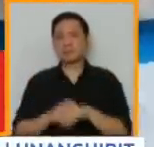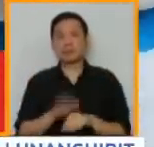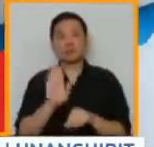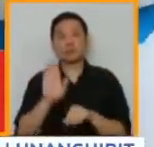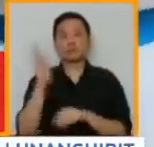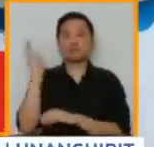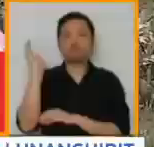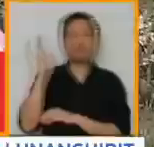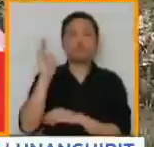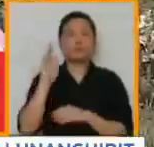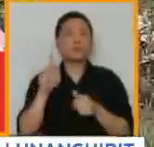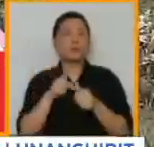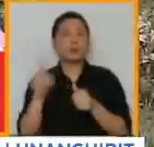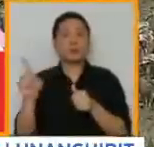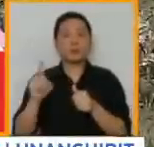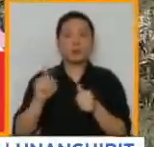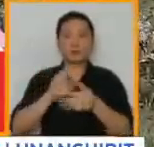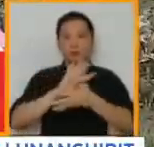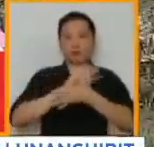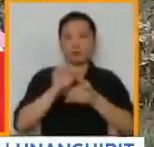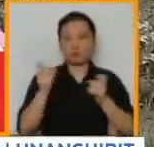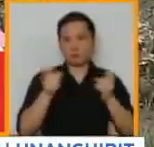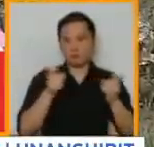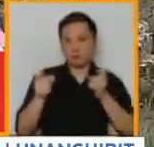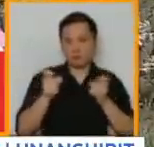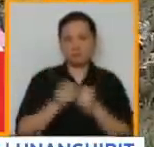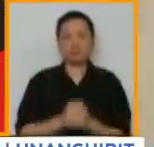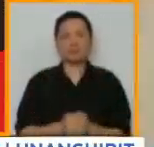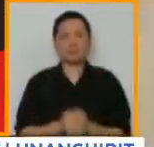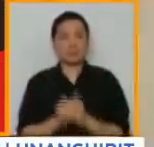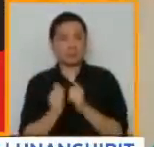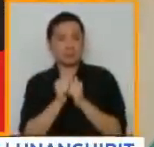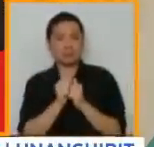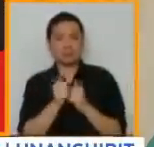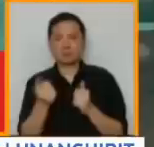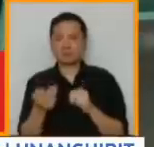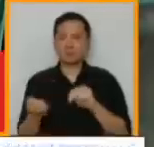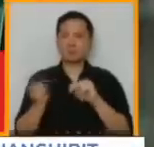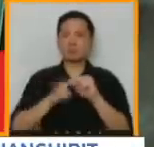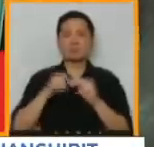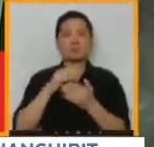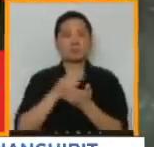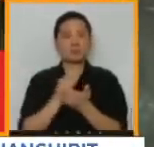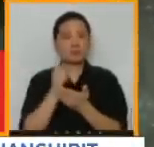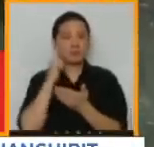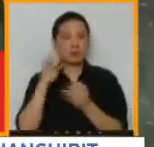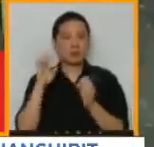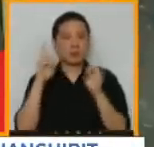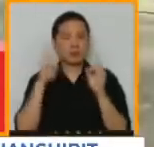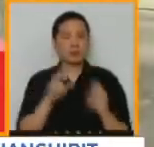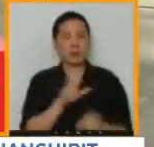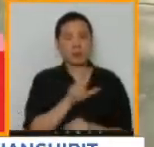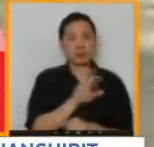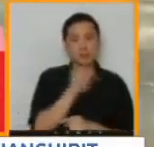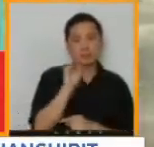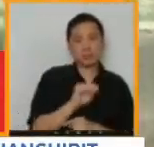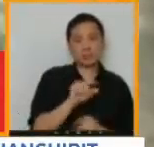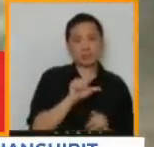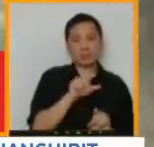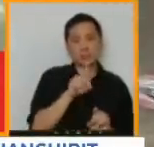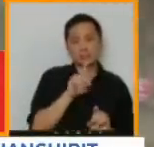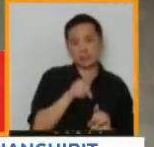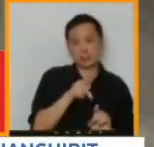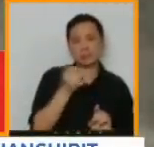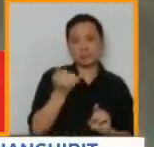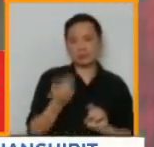response at recovery. Bibigyan raw niya ng mas malaking budget ang edukasyon. Mula 3% ng gross domestic product ngayon ay gagawing